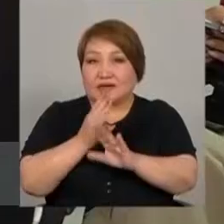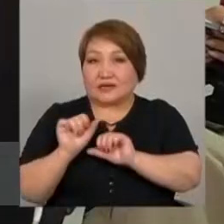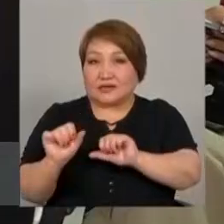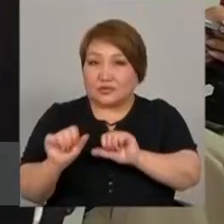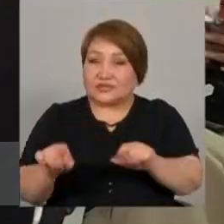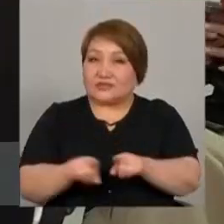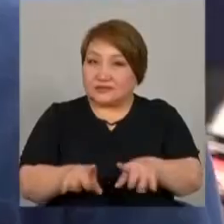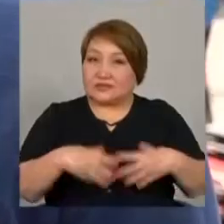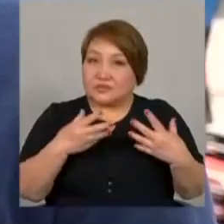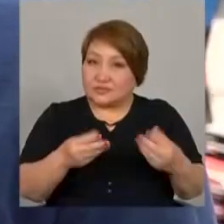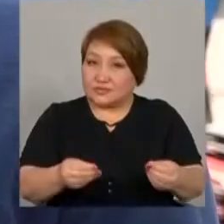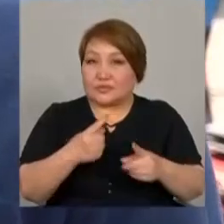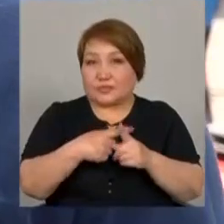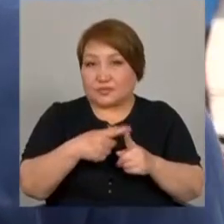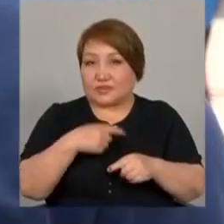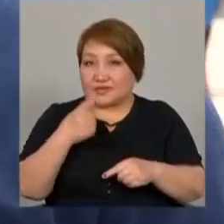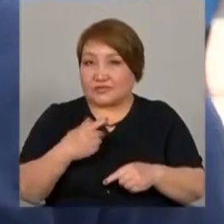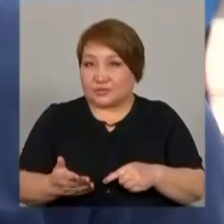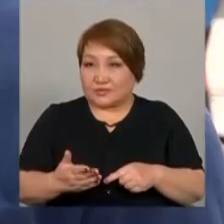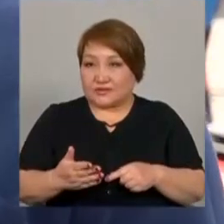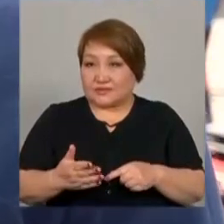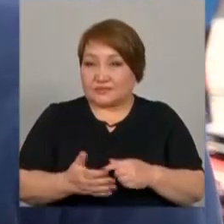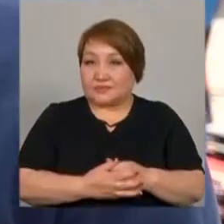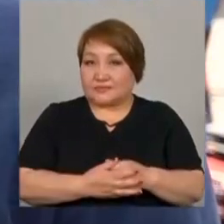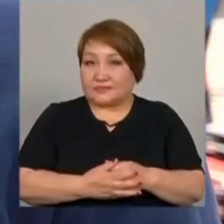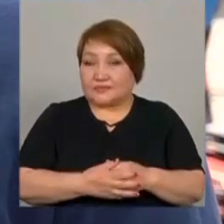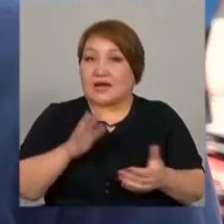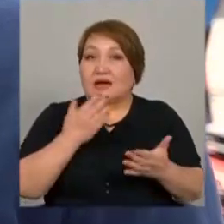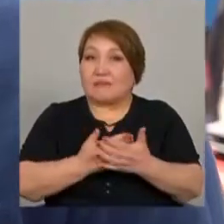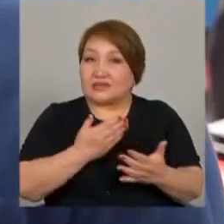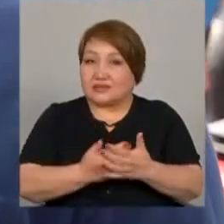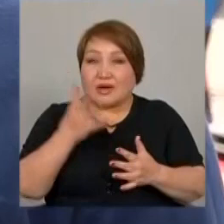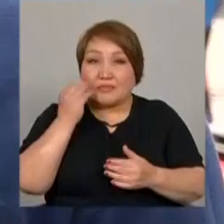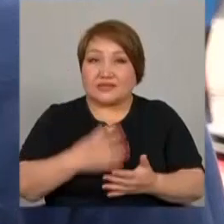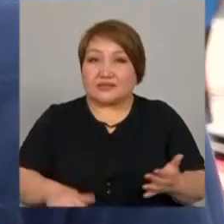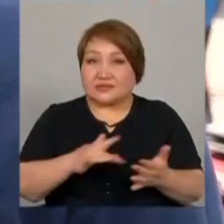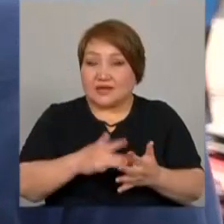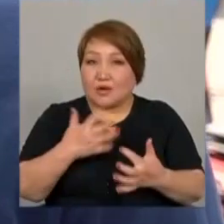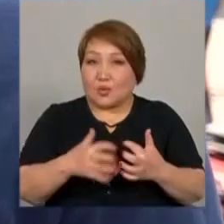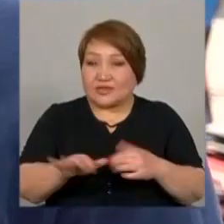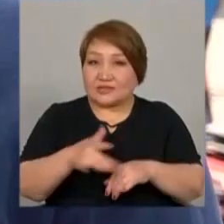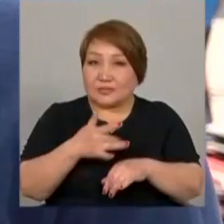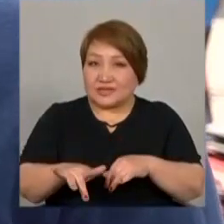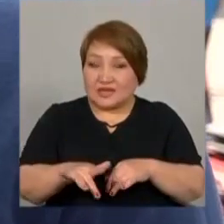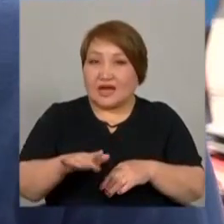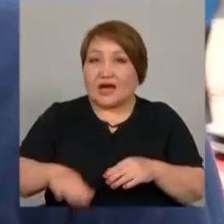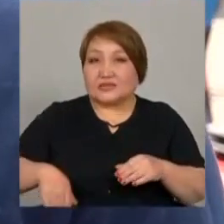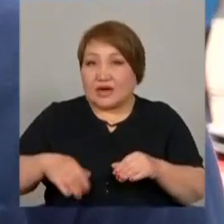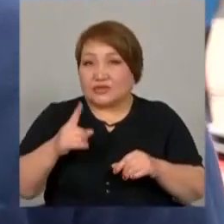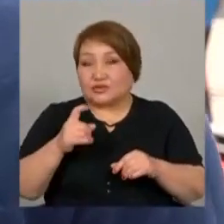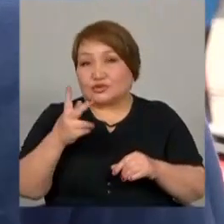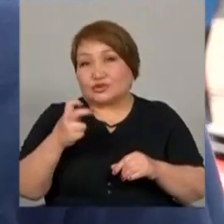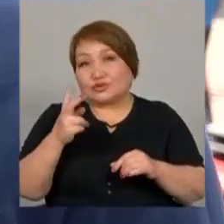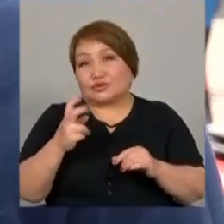отырғандарын айтады. Только в Алматы электросамокаты делают. Мәселен, Алматы қаласында орта есеппен самокатты 130 мың адам қолданады.